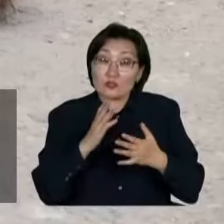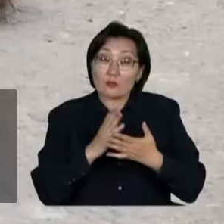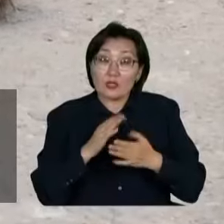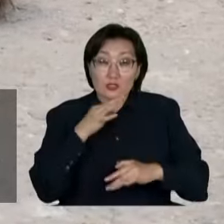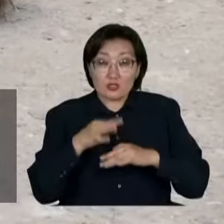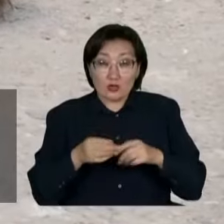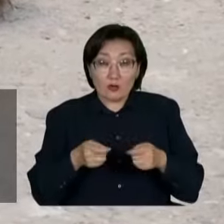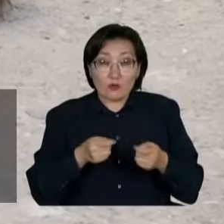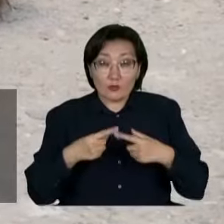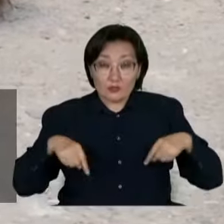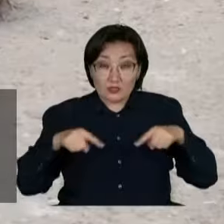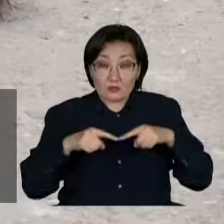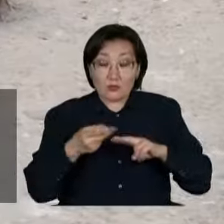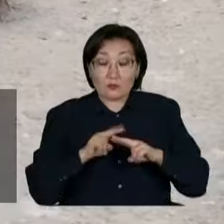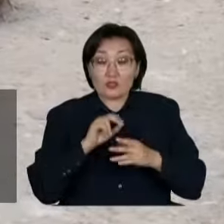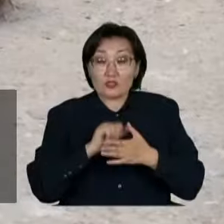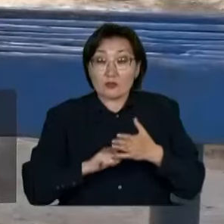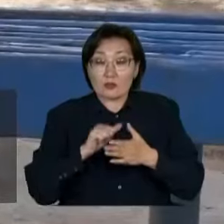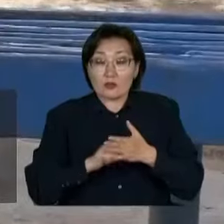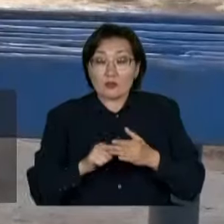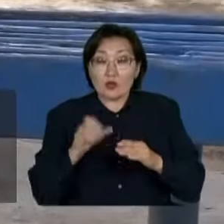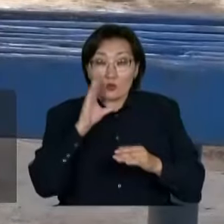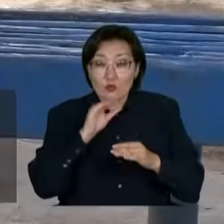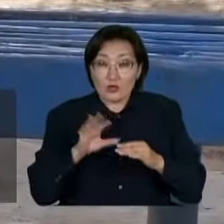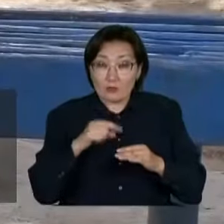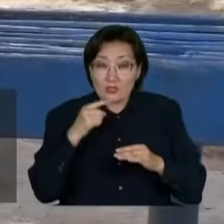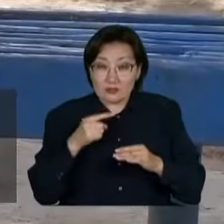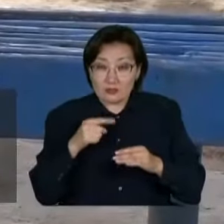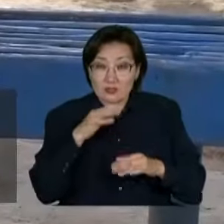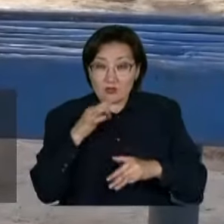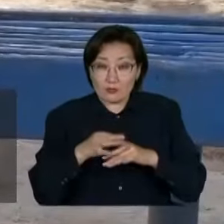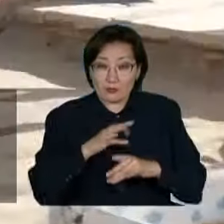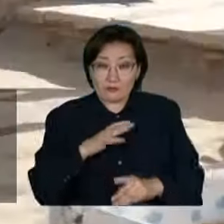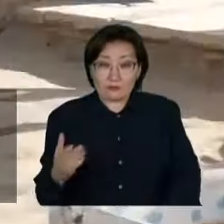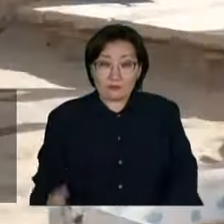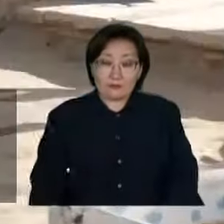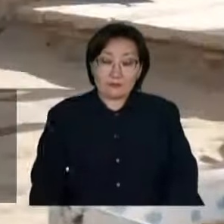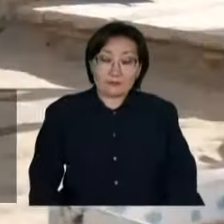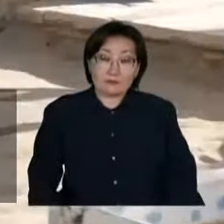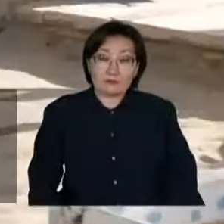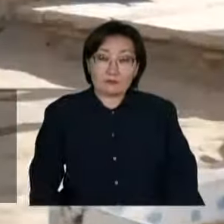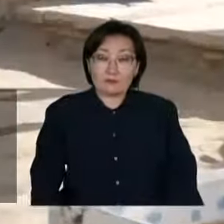Жауапты мекеме осы себептен үлгере алмай жатырмыз деп жауап берді.